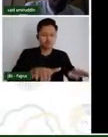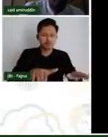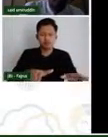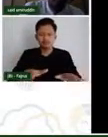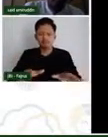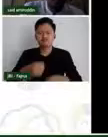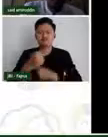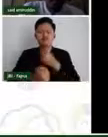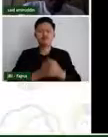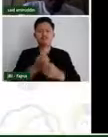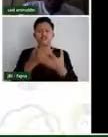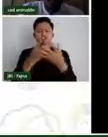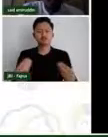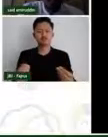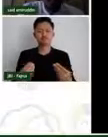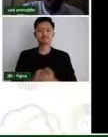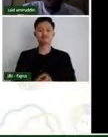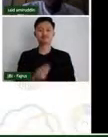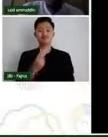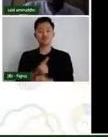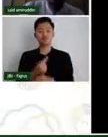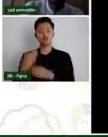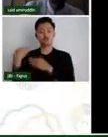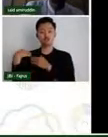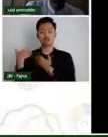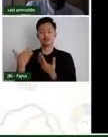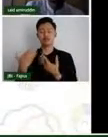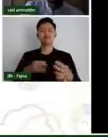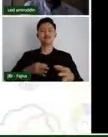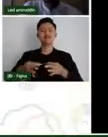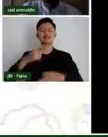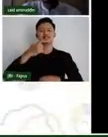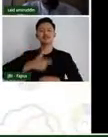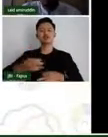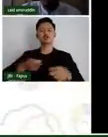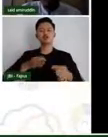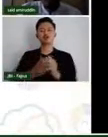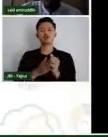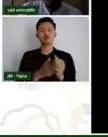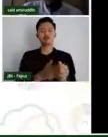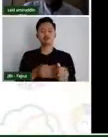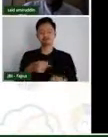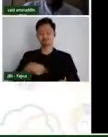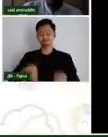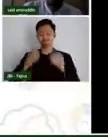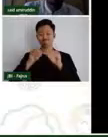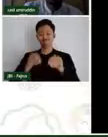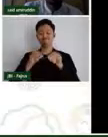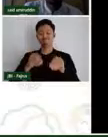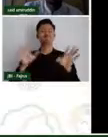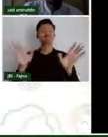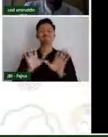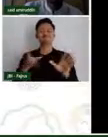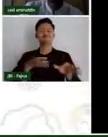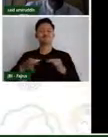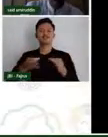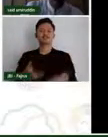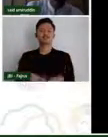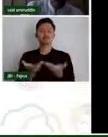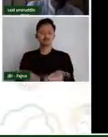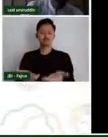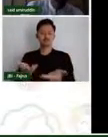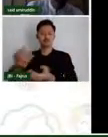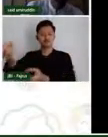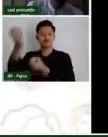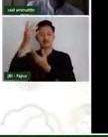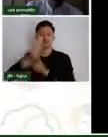berperan sebagai pembimbing dan fasilitator, bukannya sebagai pengajar, sebagai pemberi informasi. Tetapi yang mencari